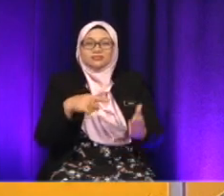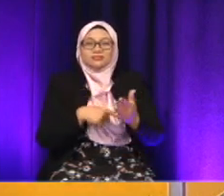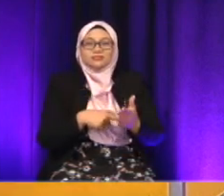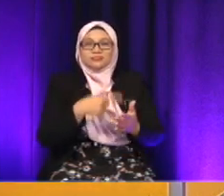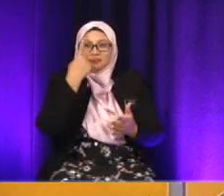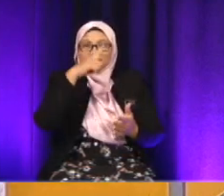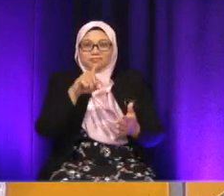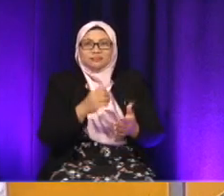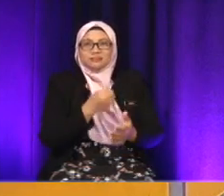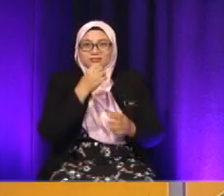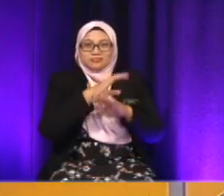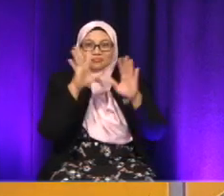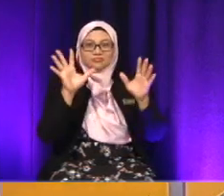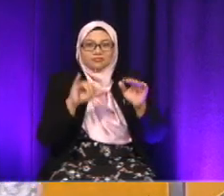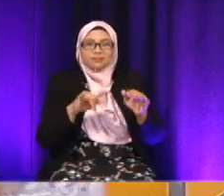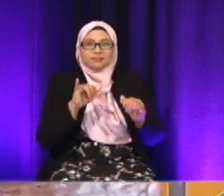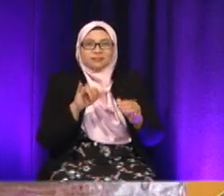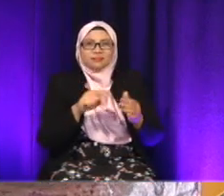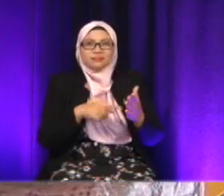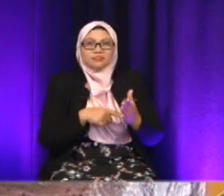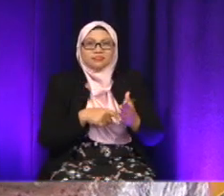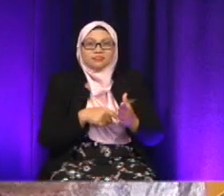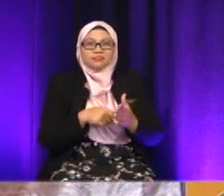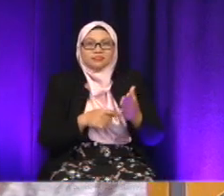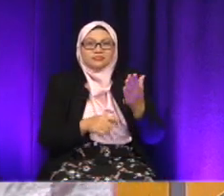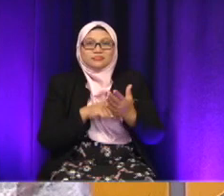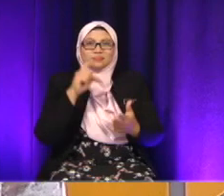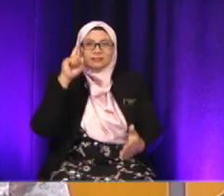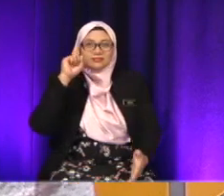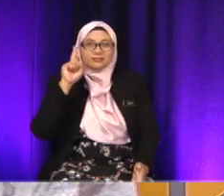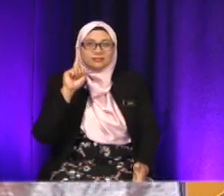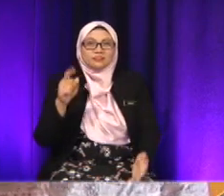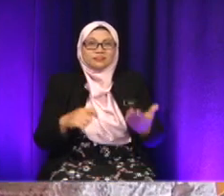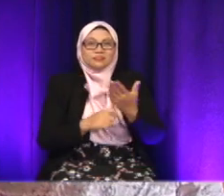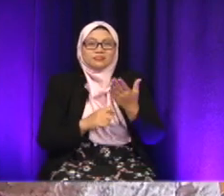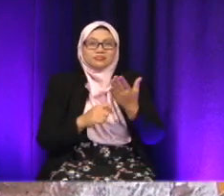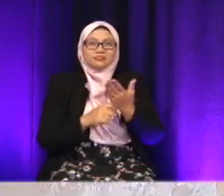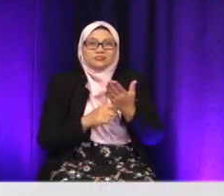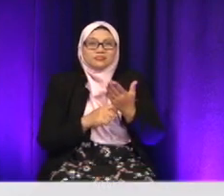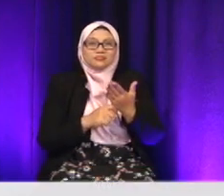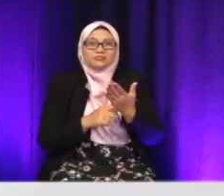untuk menenangkan ini kayak guna tambah Zoya Apa enak tenang teh